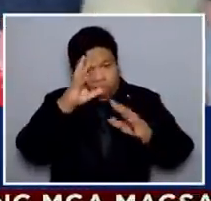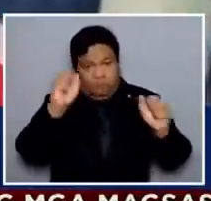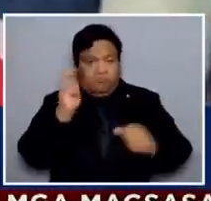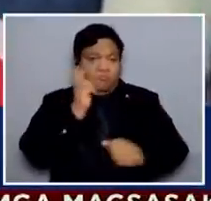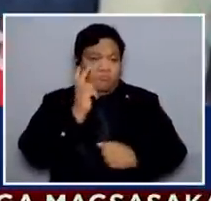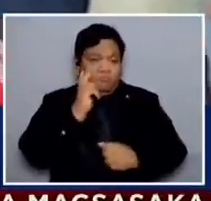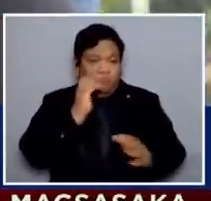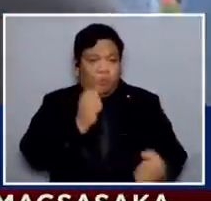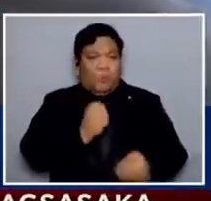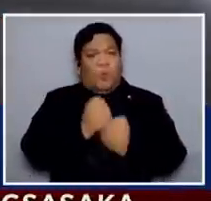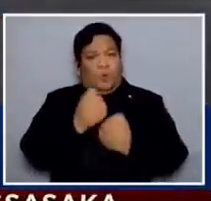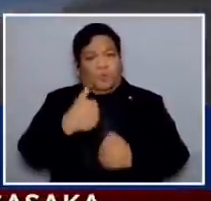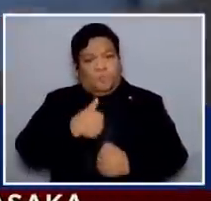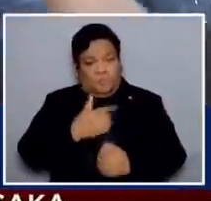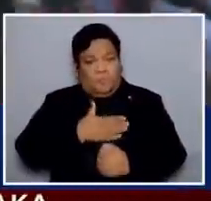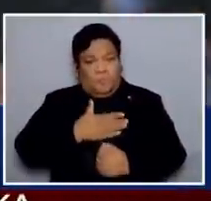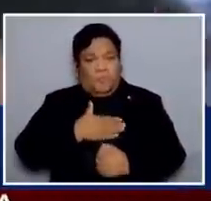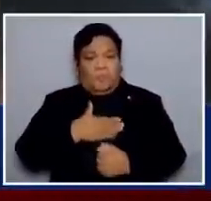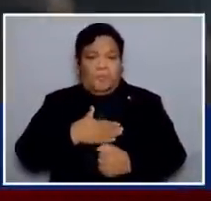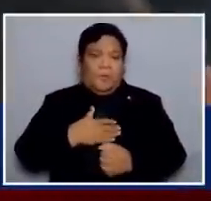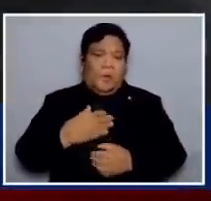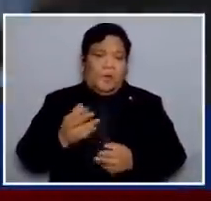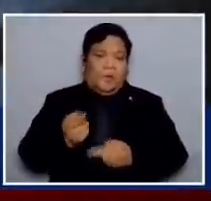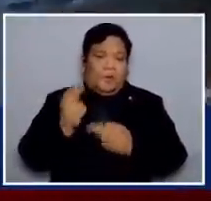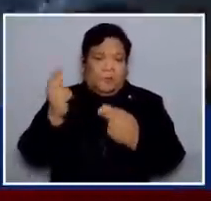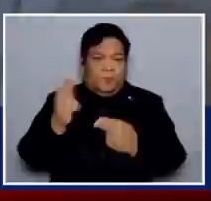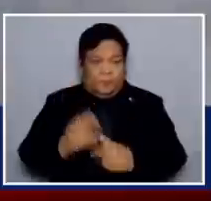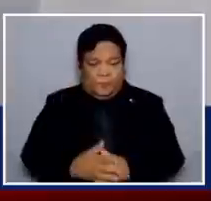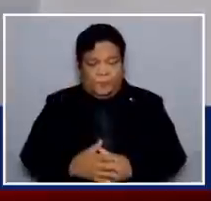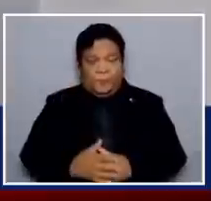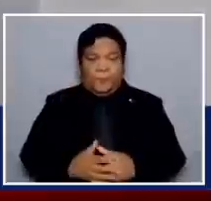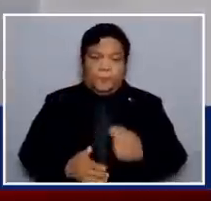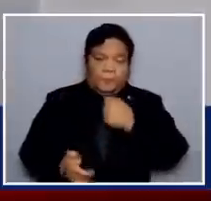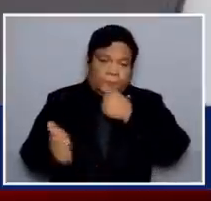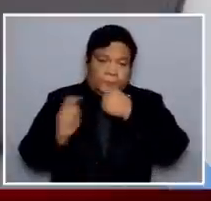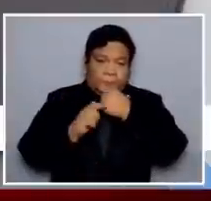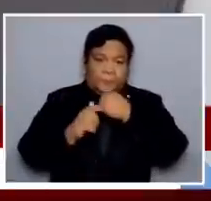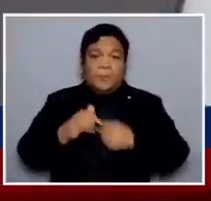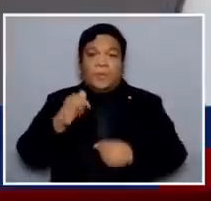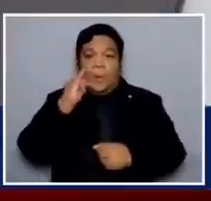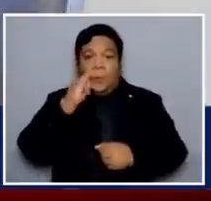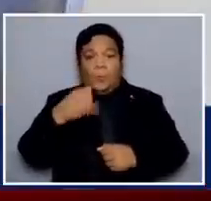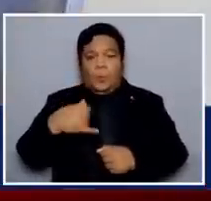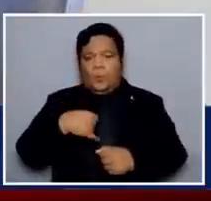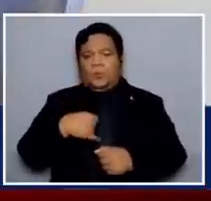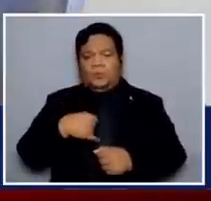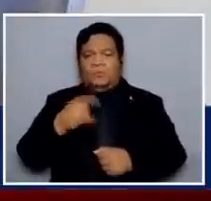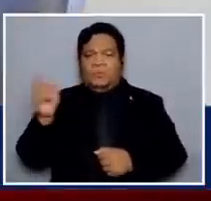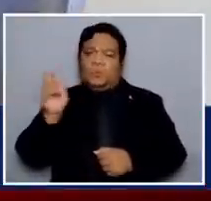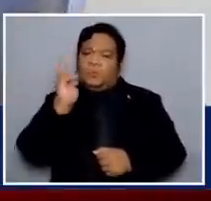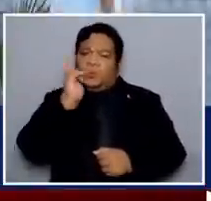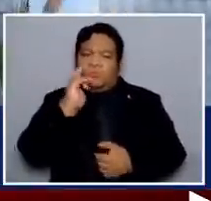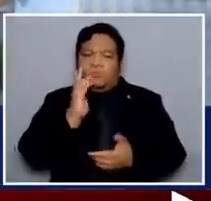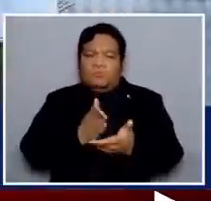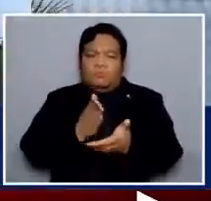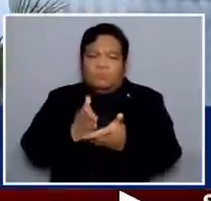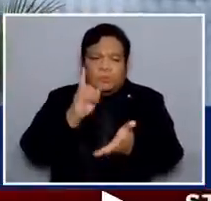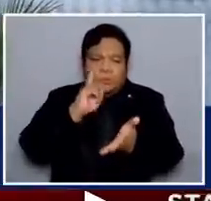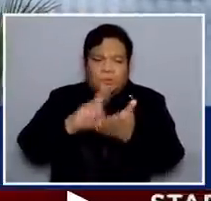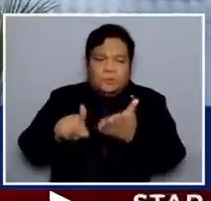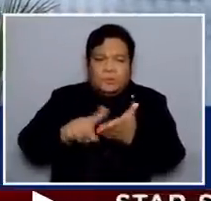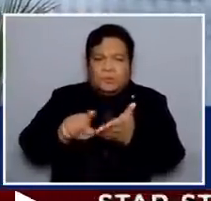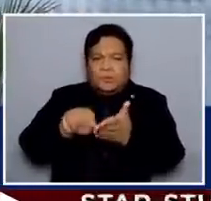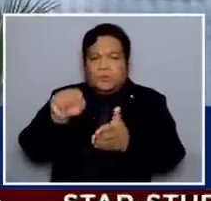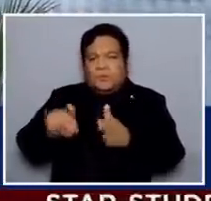aking kandidatura. Kahapon, pinangunahan ni Duterte ang inspeksyon ng evacuation center sa mataas na kahoy, pati na